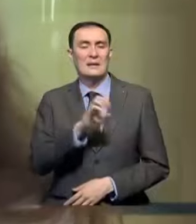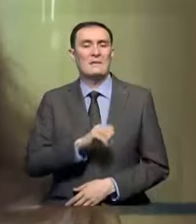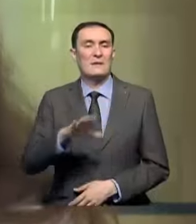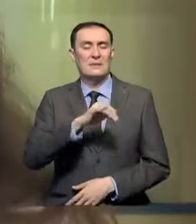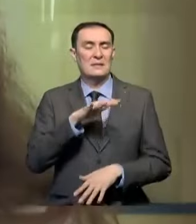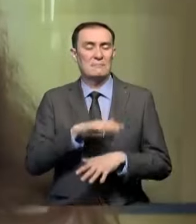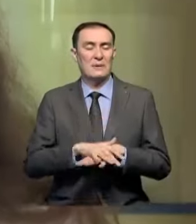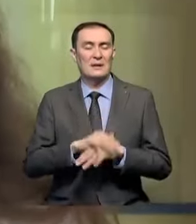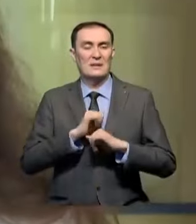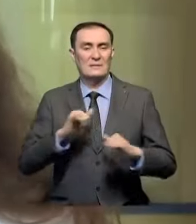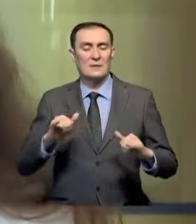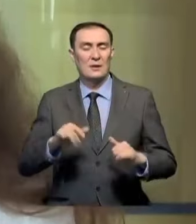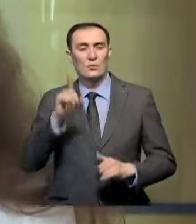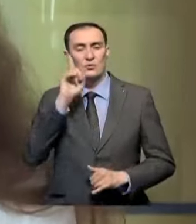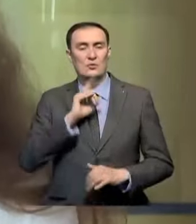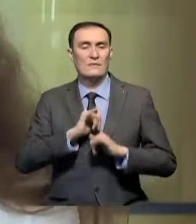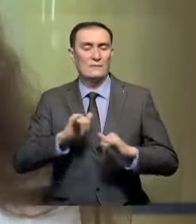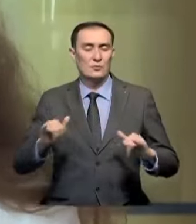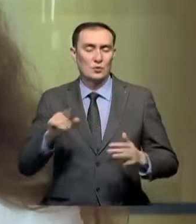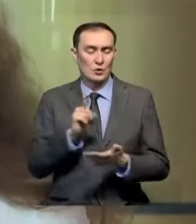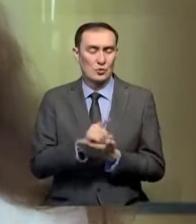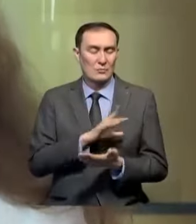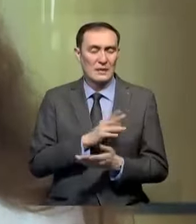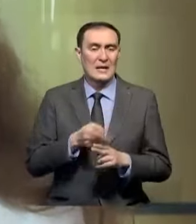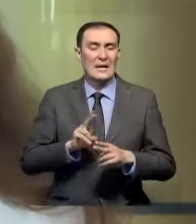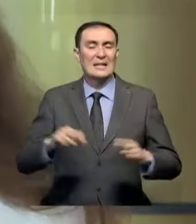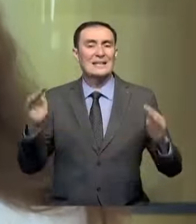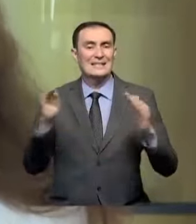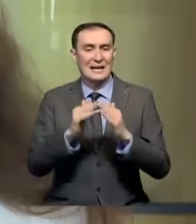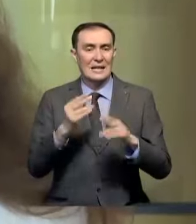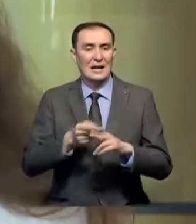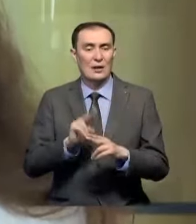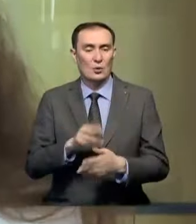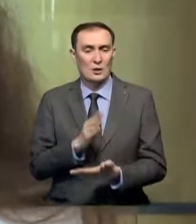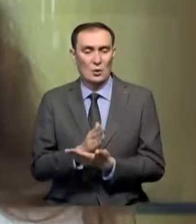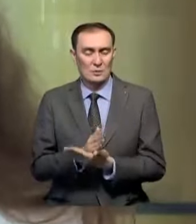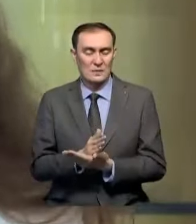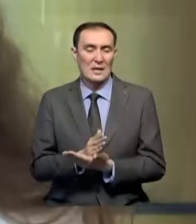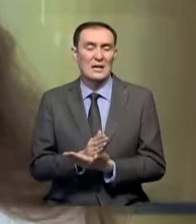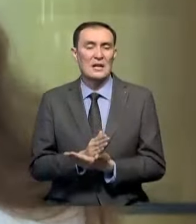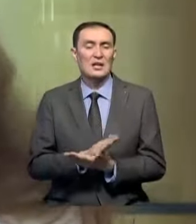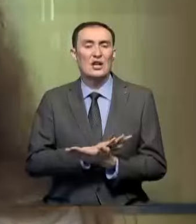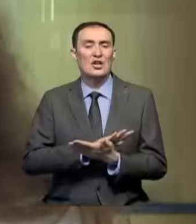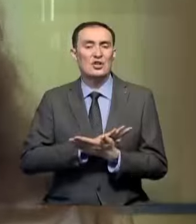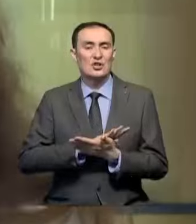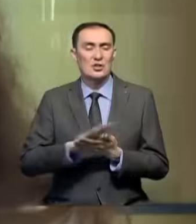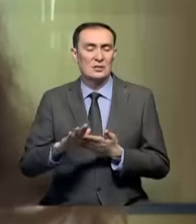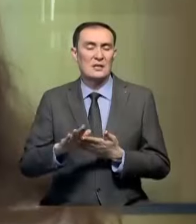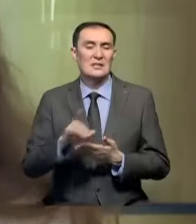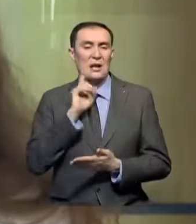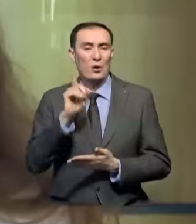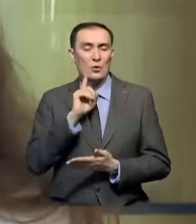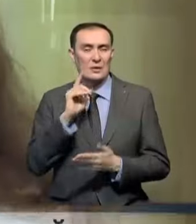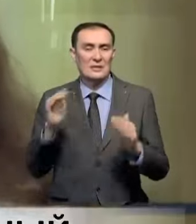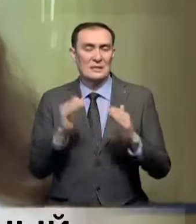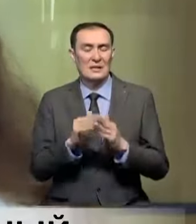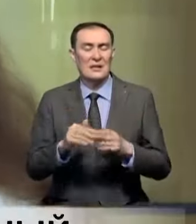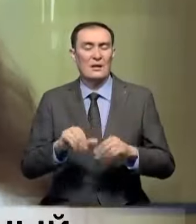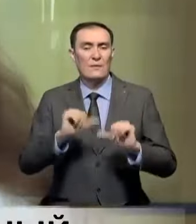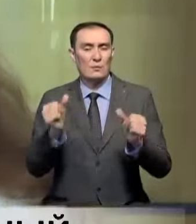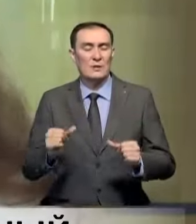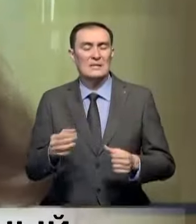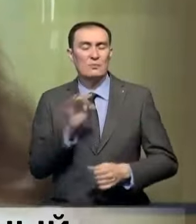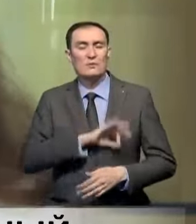устойчивости инфраструктуры Да поэтому это здание в котором мы находимся так называемое зелёное здание оно сертифицировано здесь были